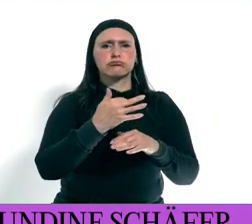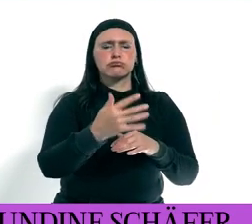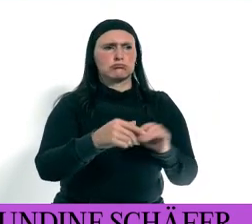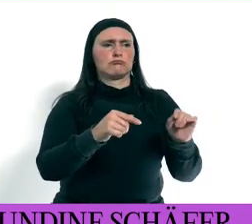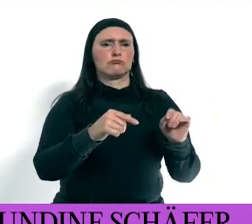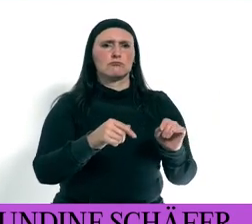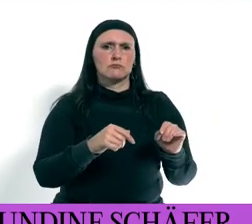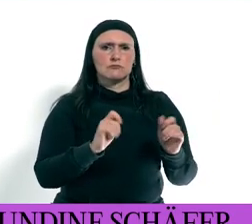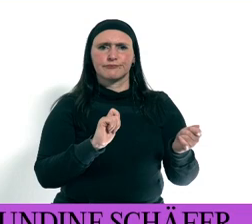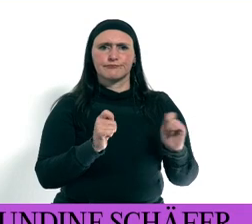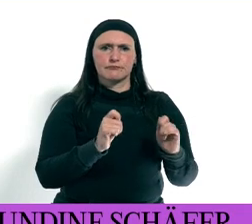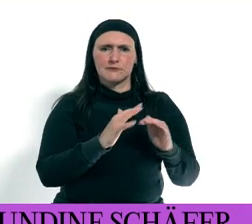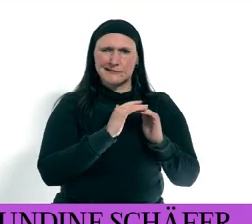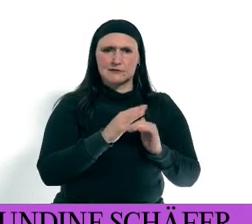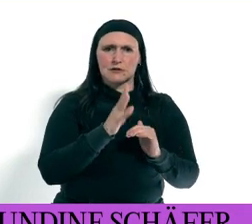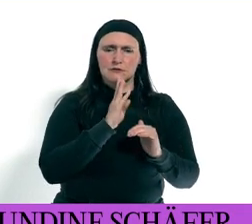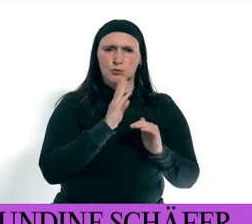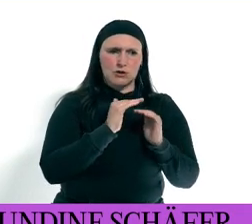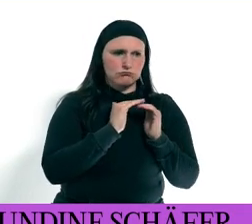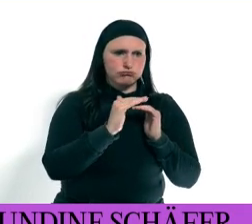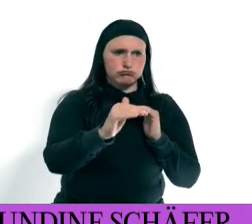Oder ehemalige Tagebaugebiete, die